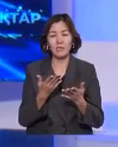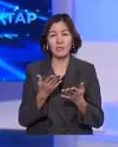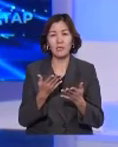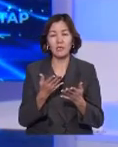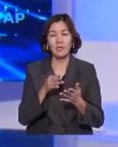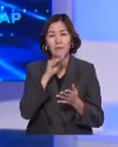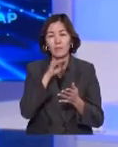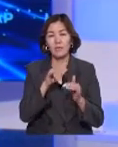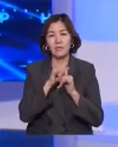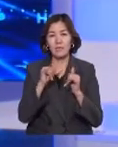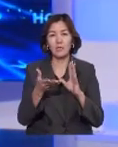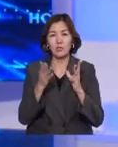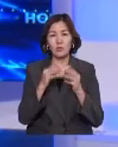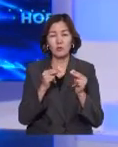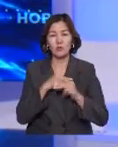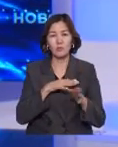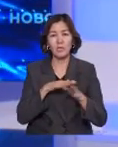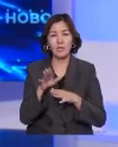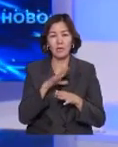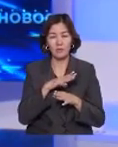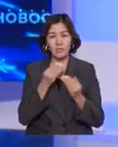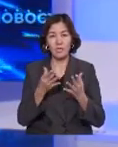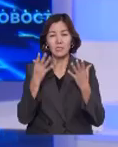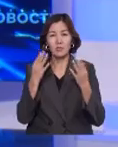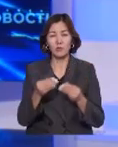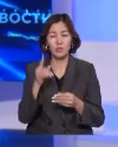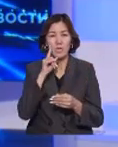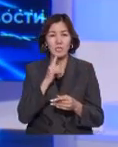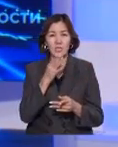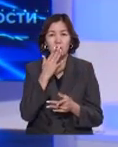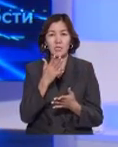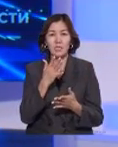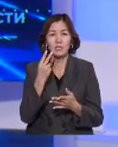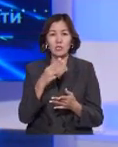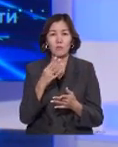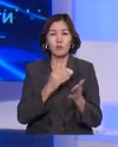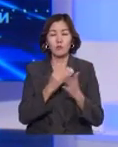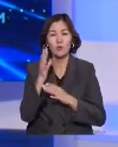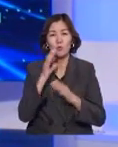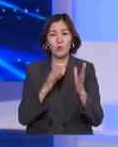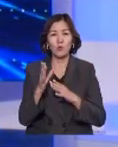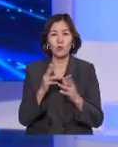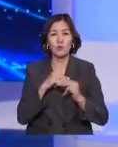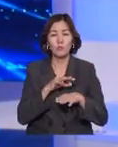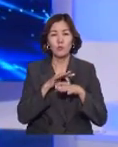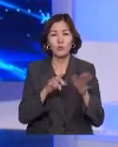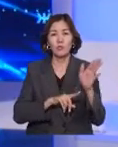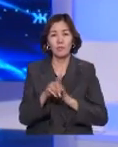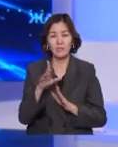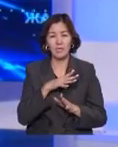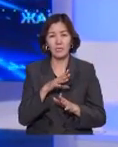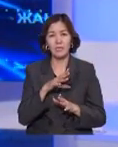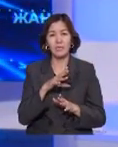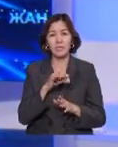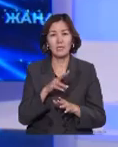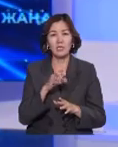қатарын арттыру үшін түрлі жұмыстар атқарылып жатыр. Қазірдің өзінде елімізде шетелдің белгілі 23 жоғары оқу орны жұмыс жүргізе бастаған.